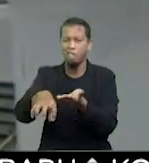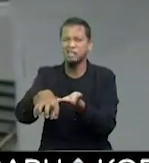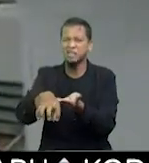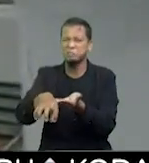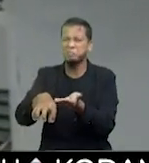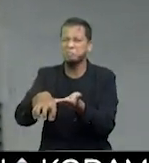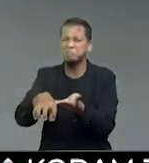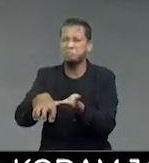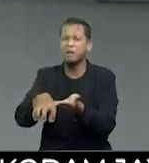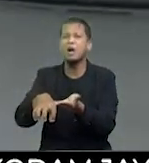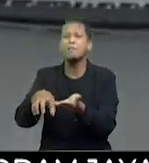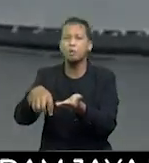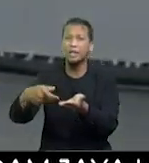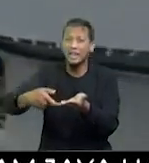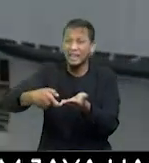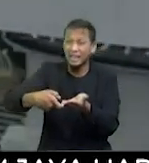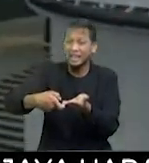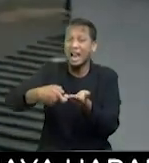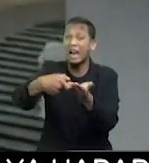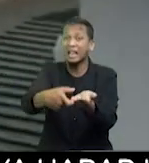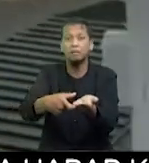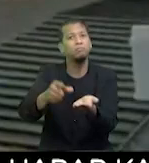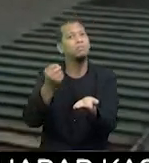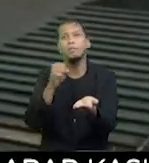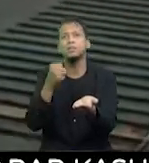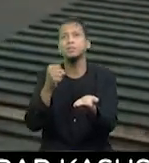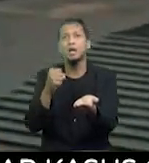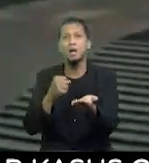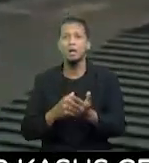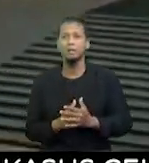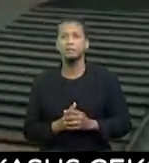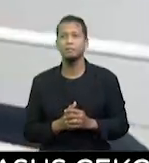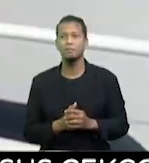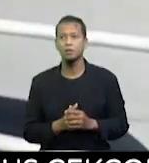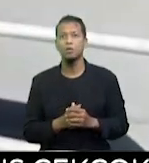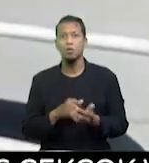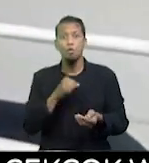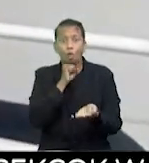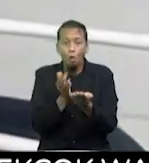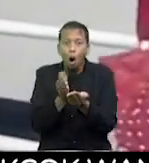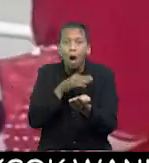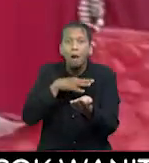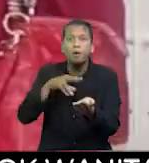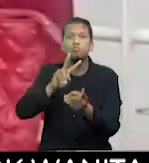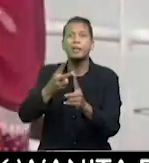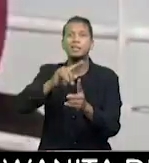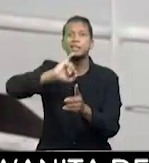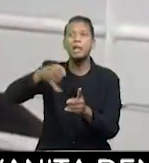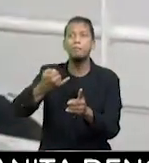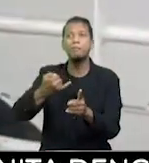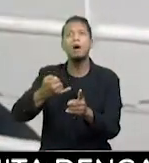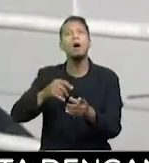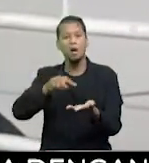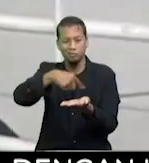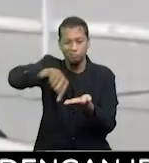takbut, namun kapal feri tetap tidak bisa bergerak. Nyaris 12 jam tidak bergerak, penumpang mulai resah dan kelaparan. Beruntung